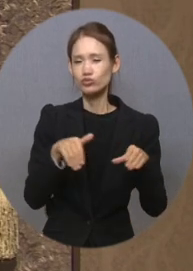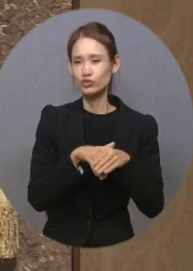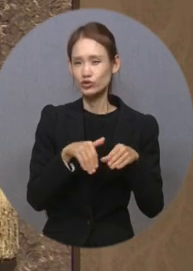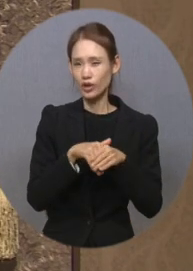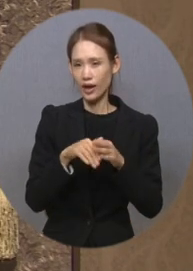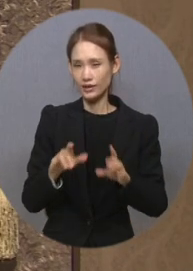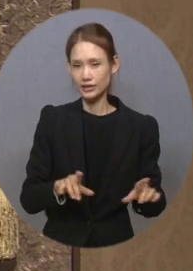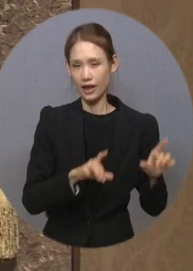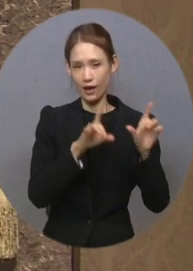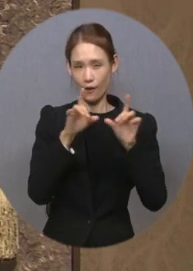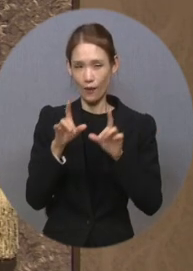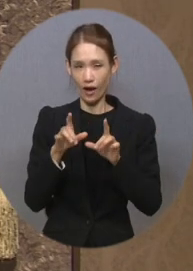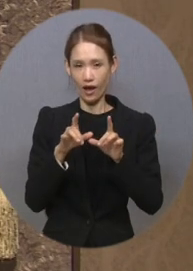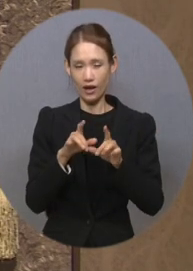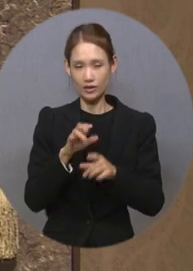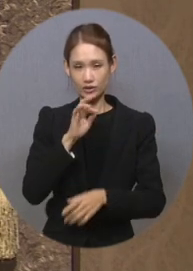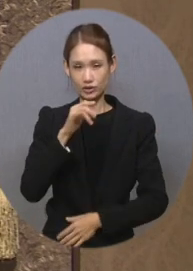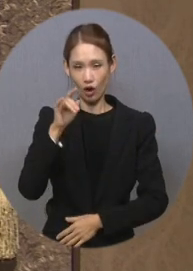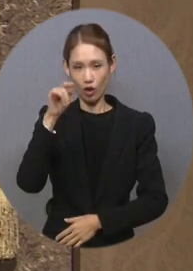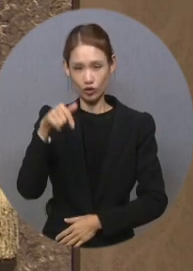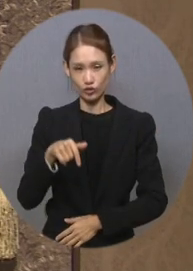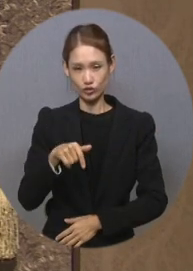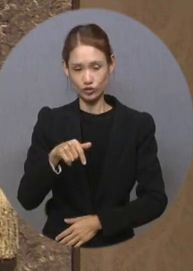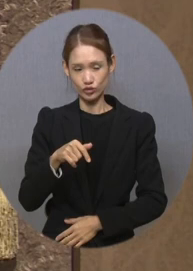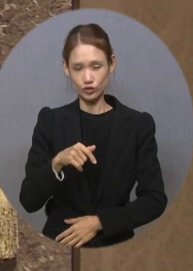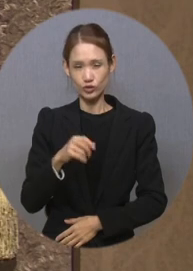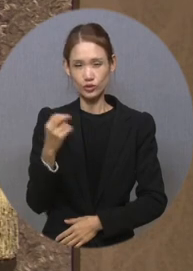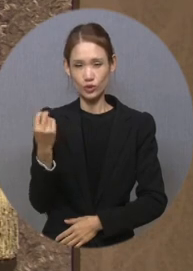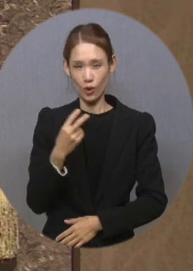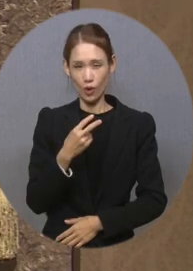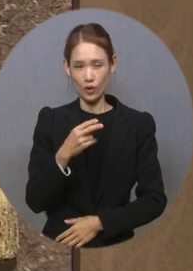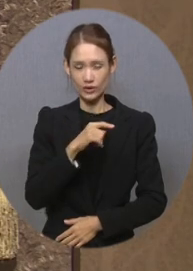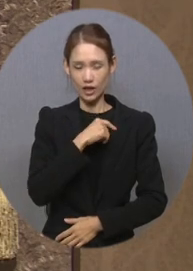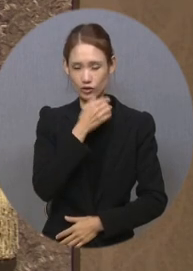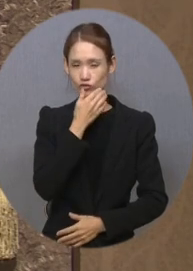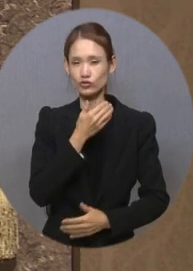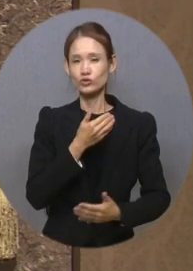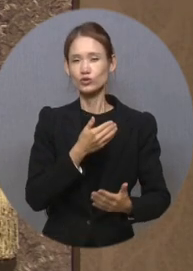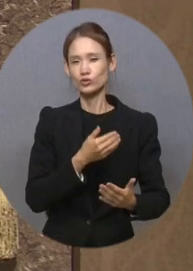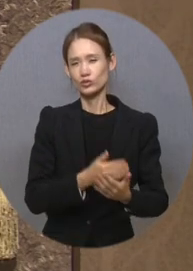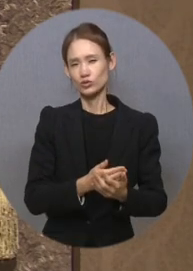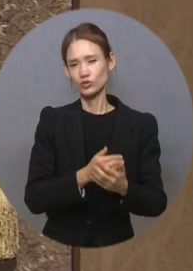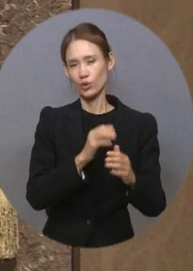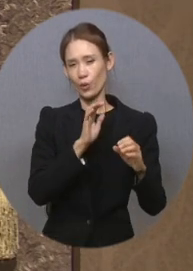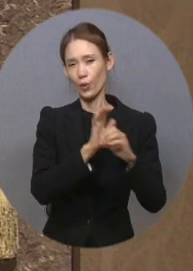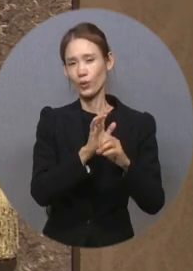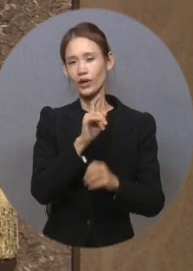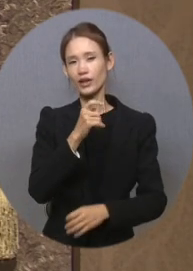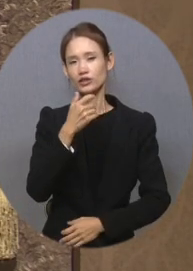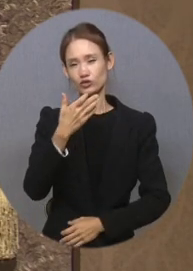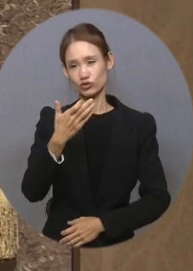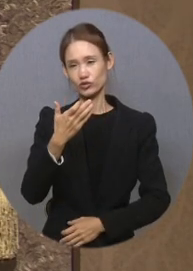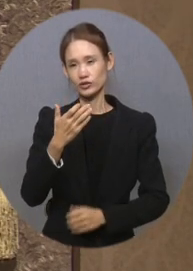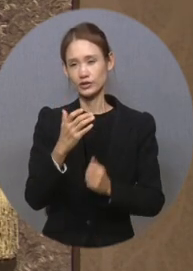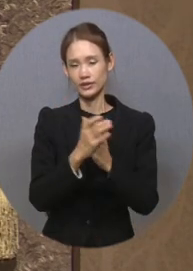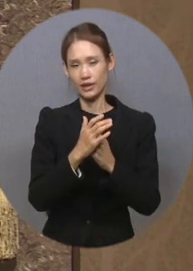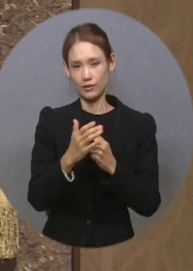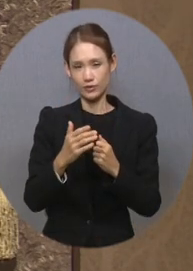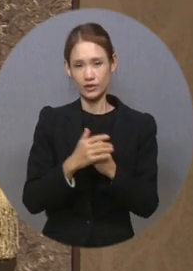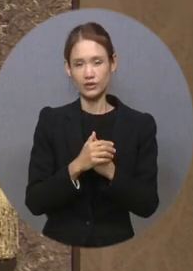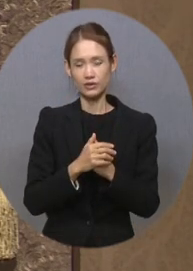생활, 정주 여건 또 지금 같으면 제일 중요한 게 이 코로나로부터 우리